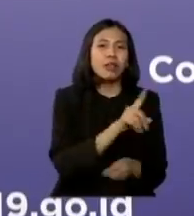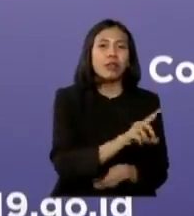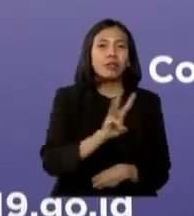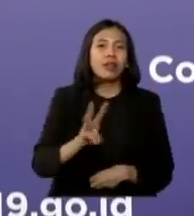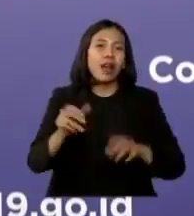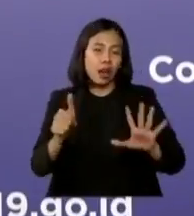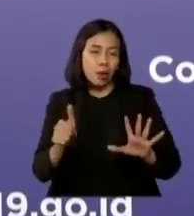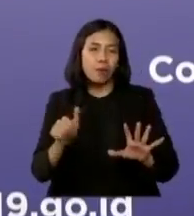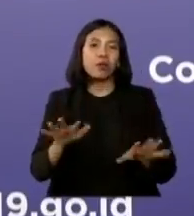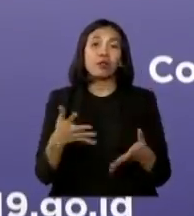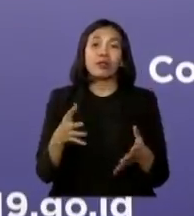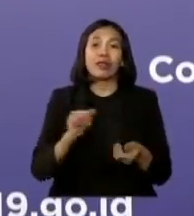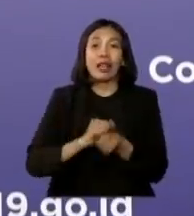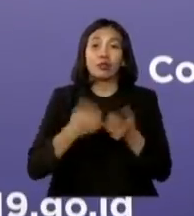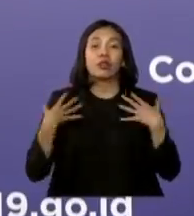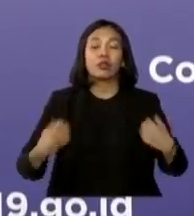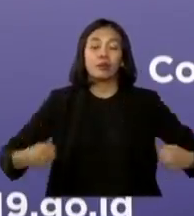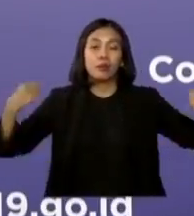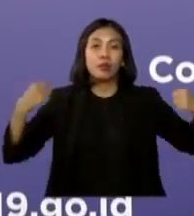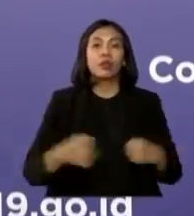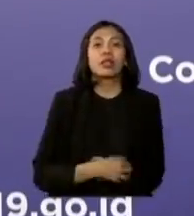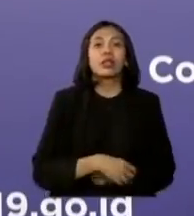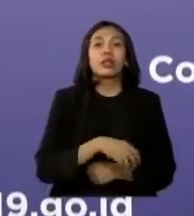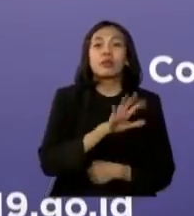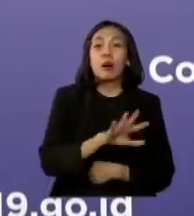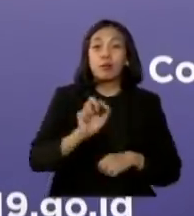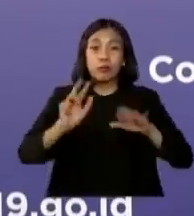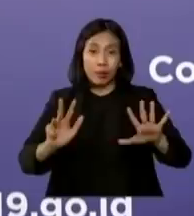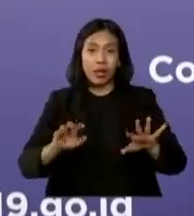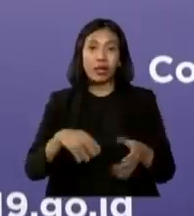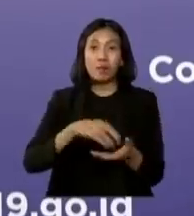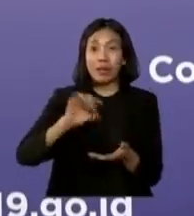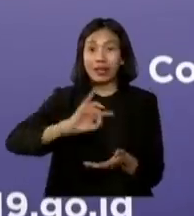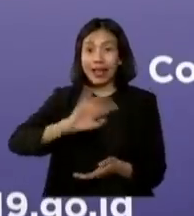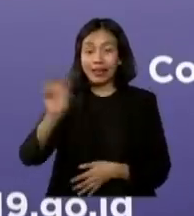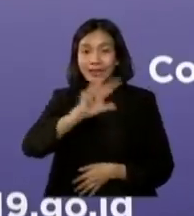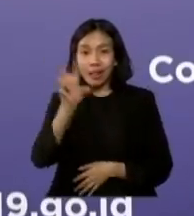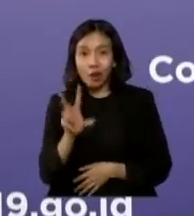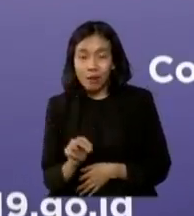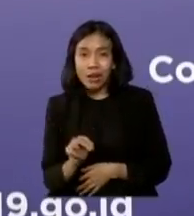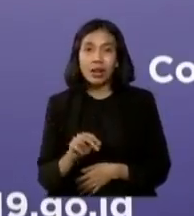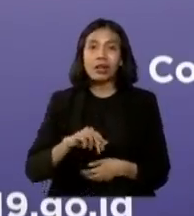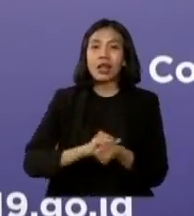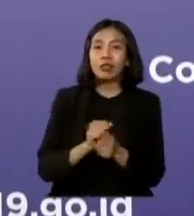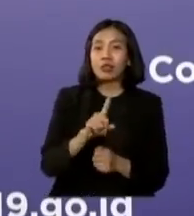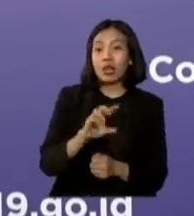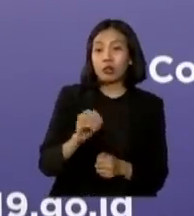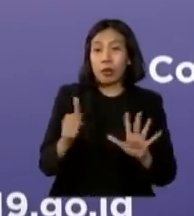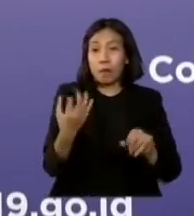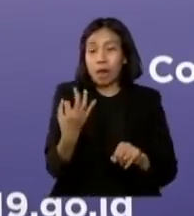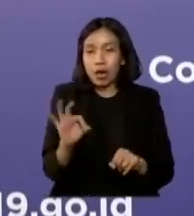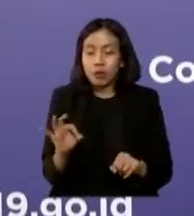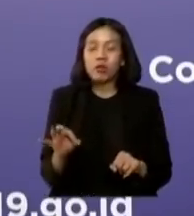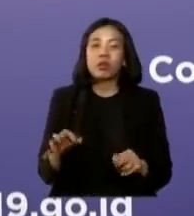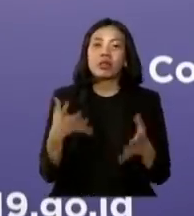orang dan kasus sembuh 95 orang Jawa Barat melaporkan 106 kasus baru dengan 17 orang